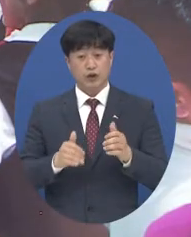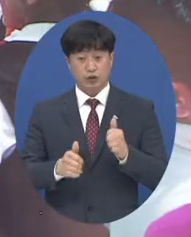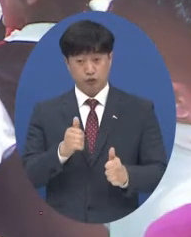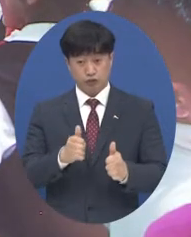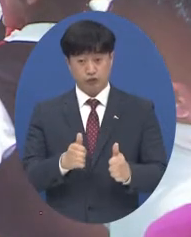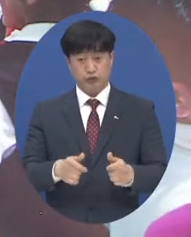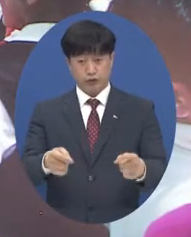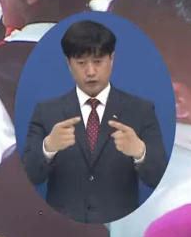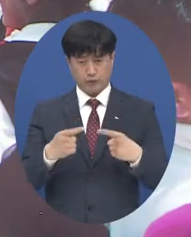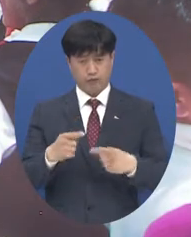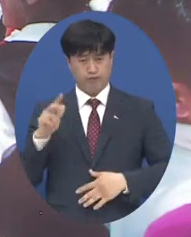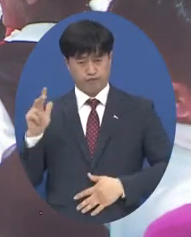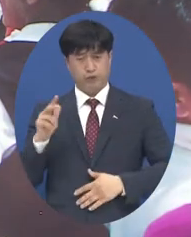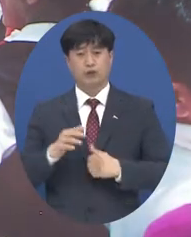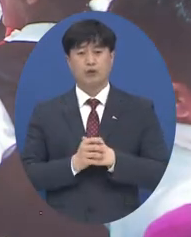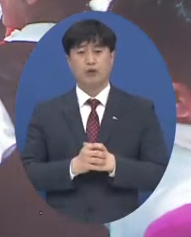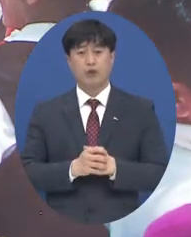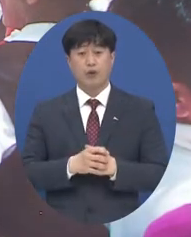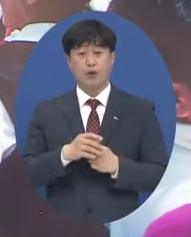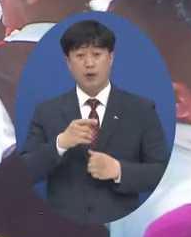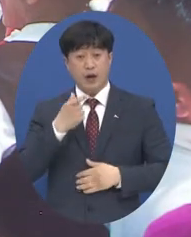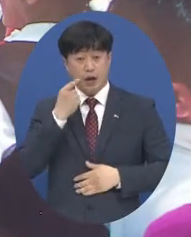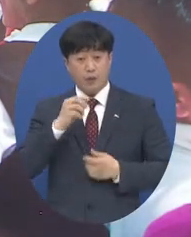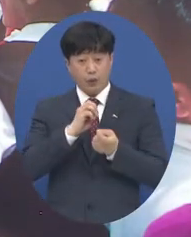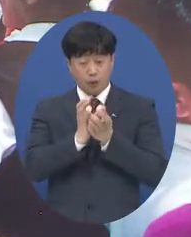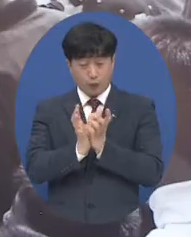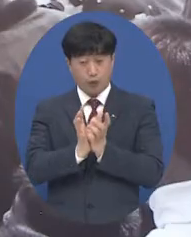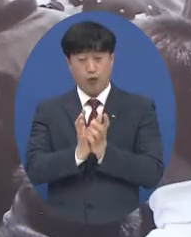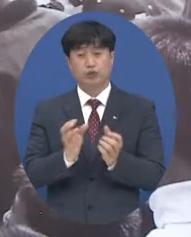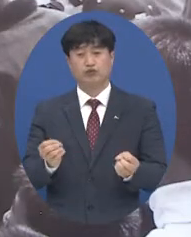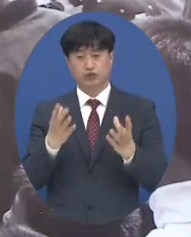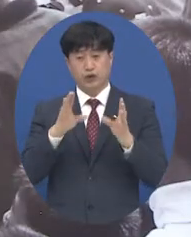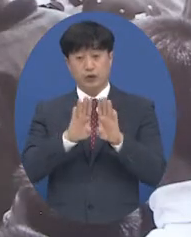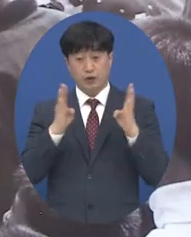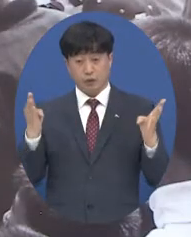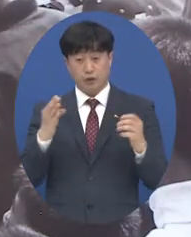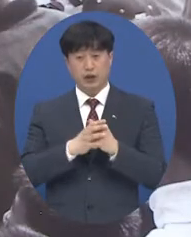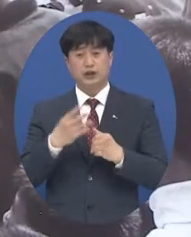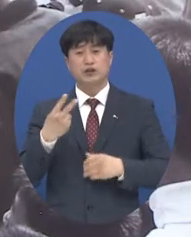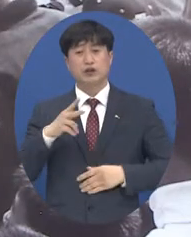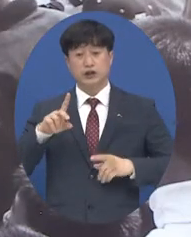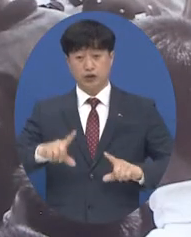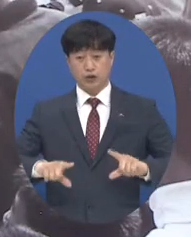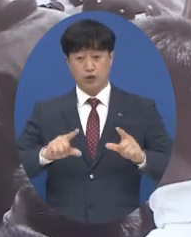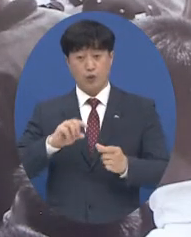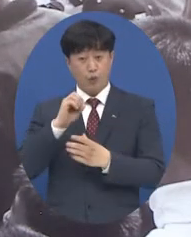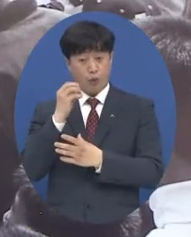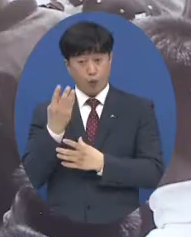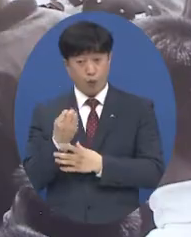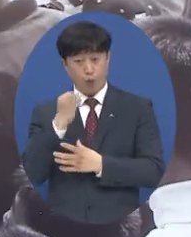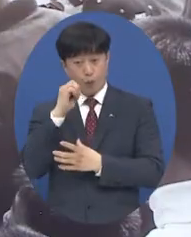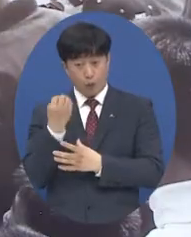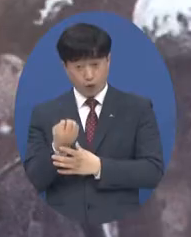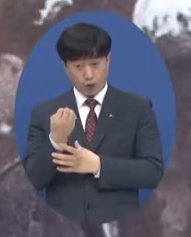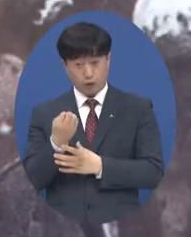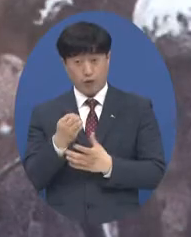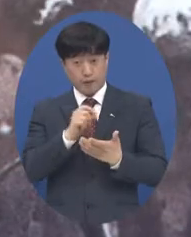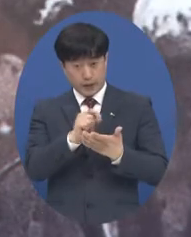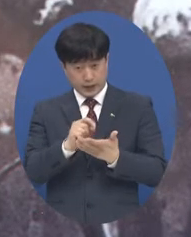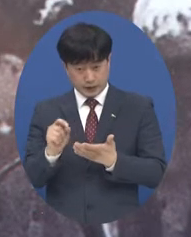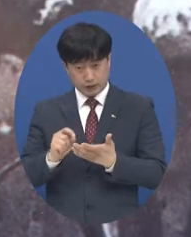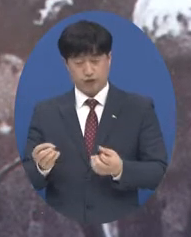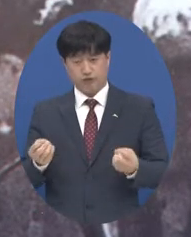다지기도 했습니다. 벚꽃이 피는 계절에는 청사를 개방해 축제가 열렸고, 2002년 월드컵 유치를 기원하는